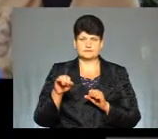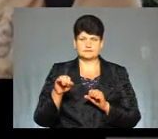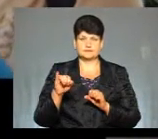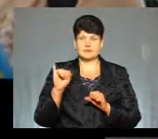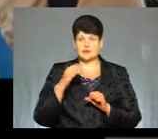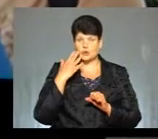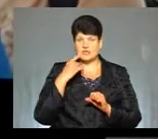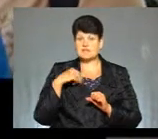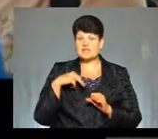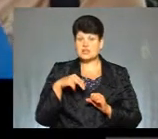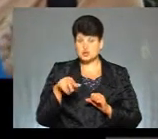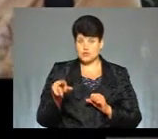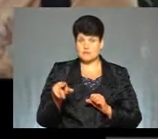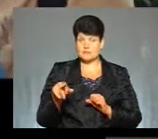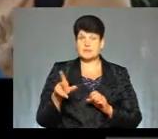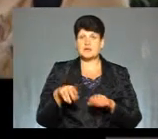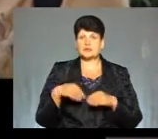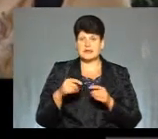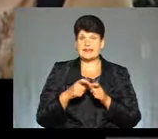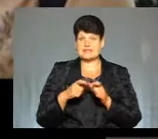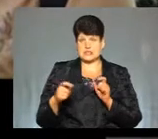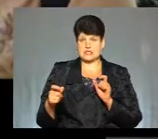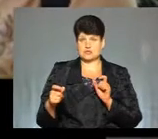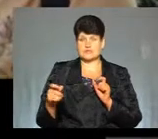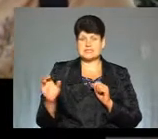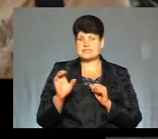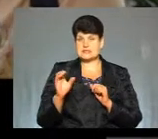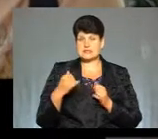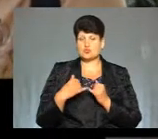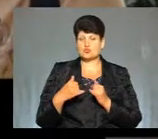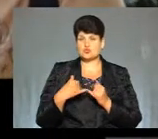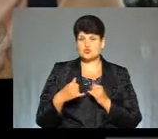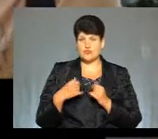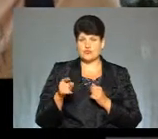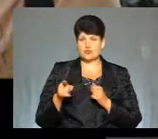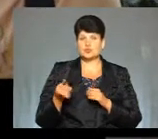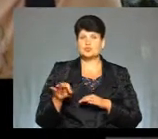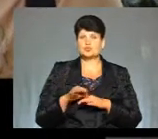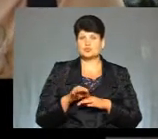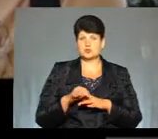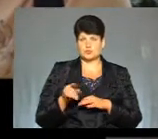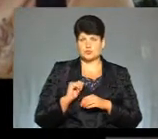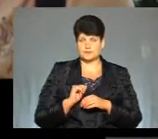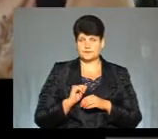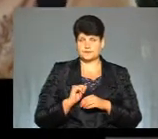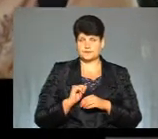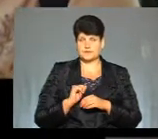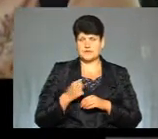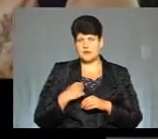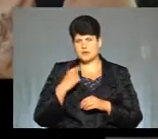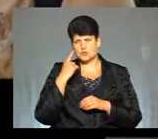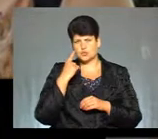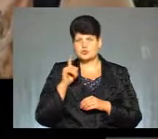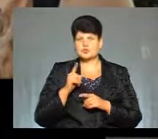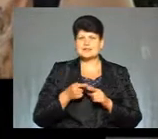коли він йшов, ми дали йому стрічку синьо-жовту з його дружиною. І я думаю, що